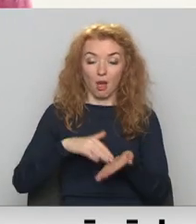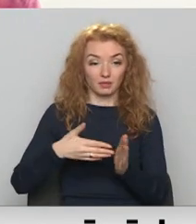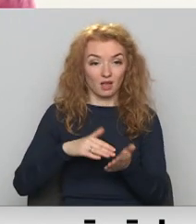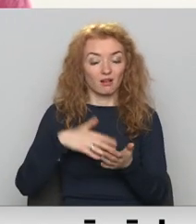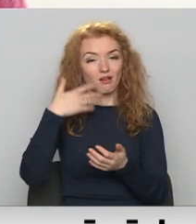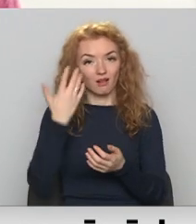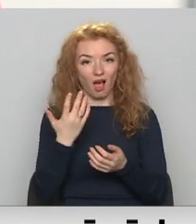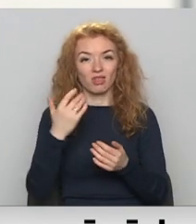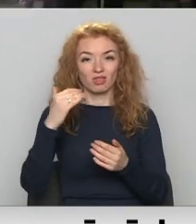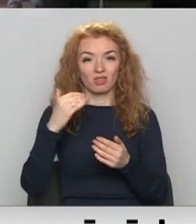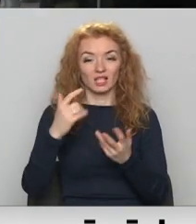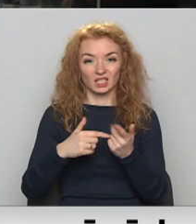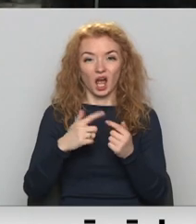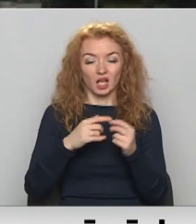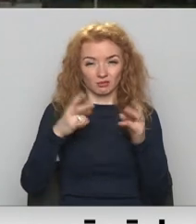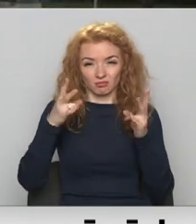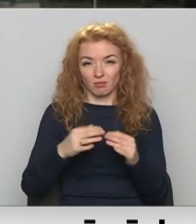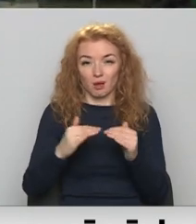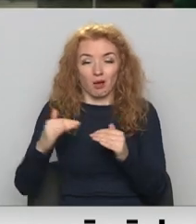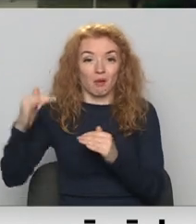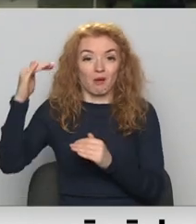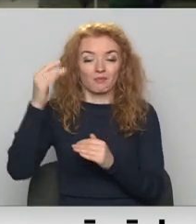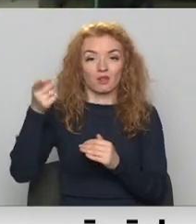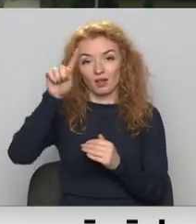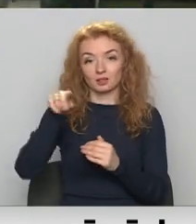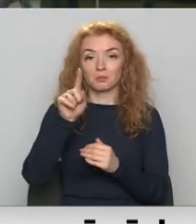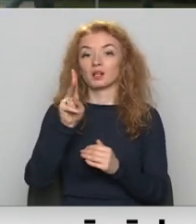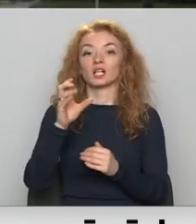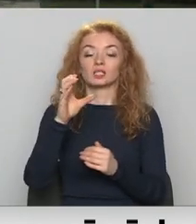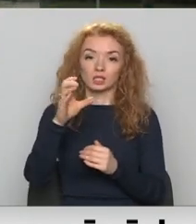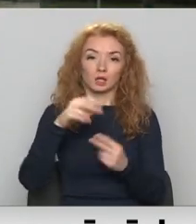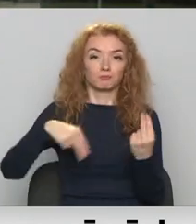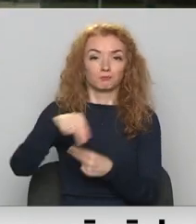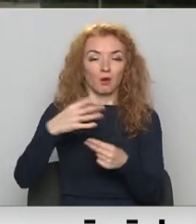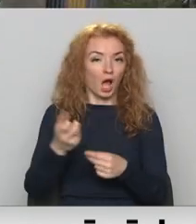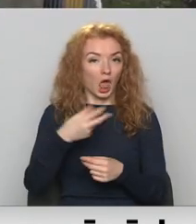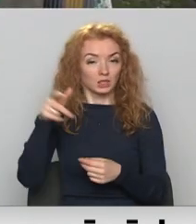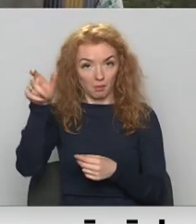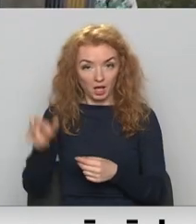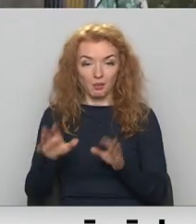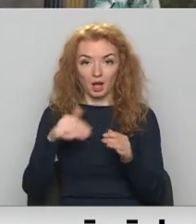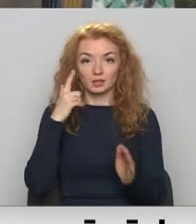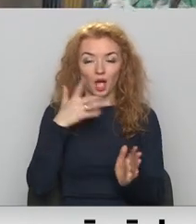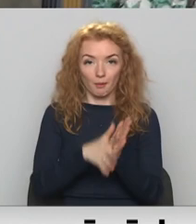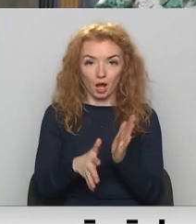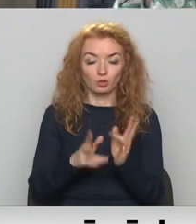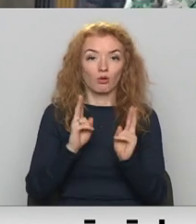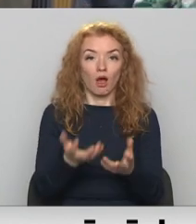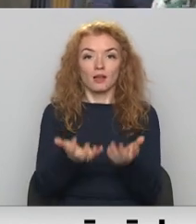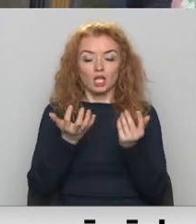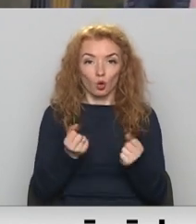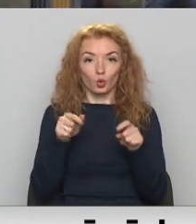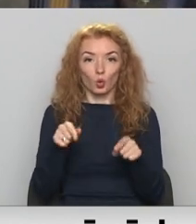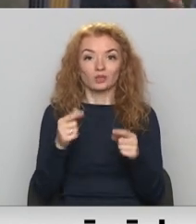kad rādītāji visā Latvijā jau ir ļoti augsti, SPKC šobrīd apspriežas ar ekspertiem, lai saprastu, kā iegūtos